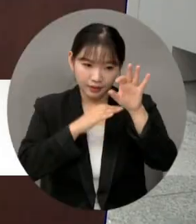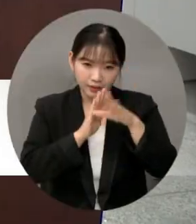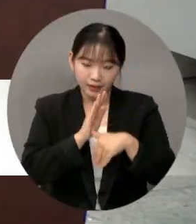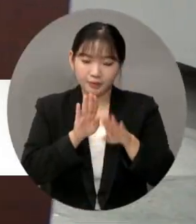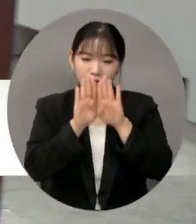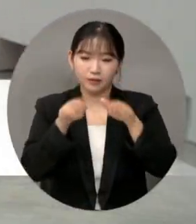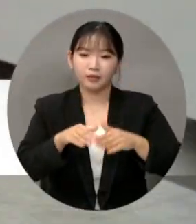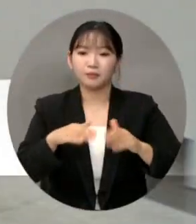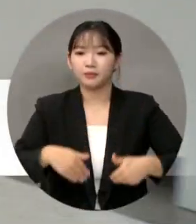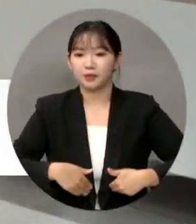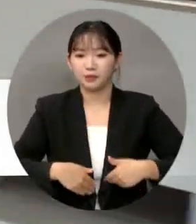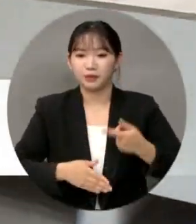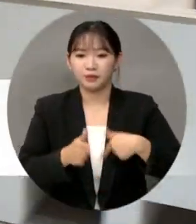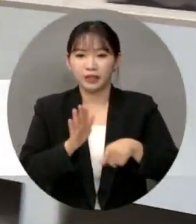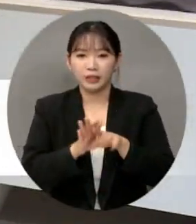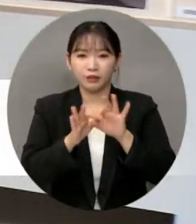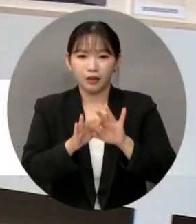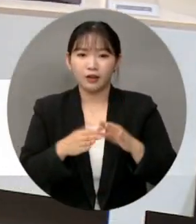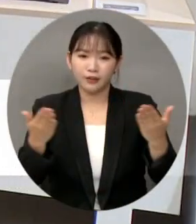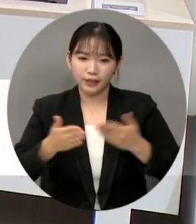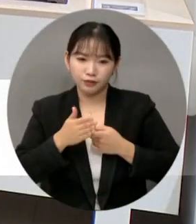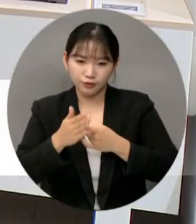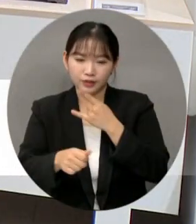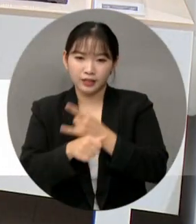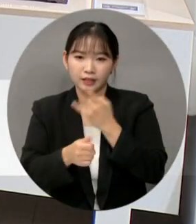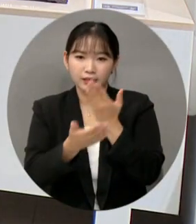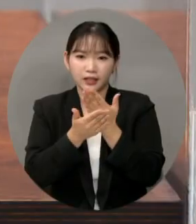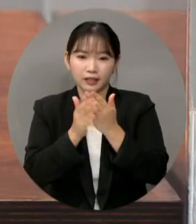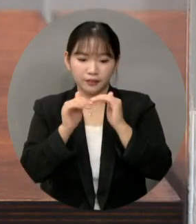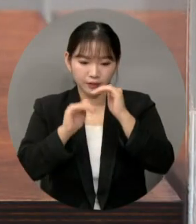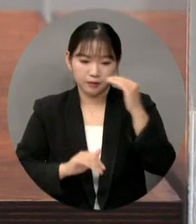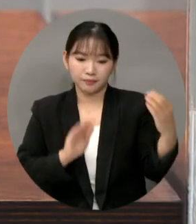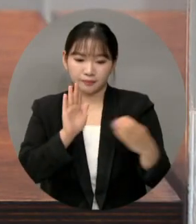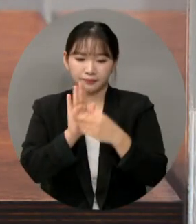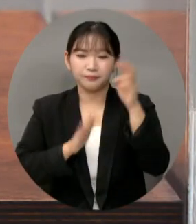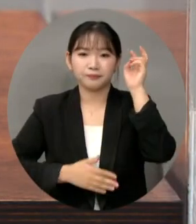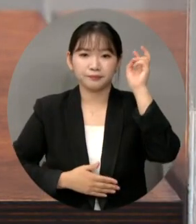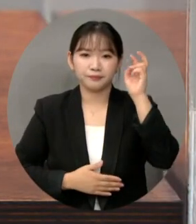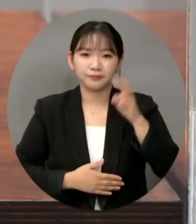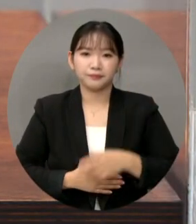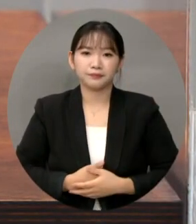필요하다는 점, 이를 위한 관련 용역을 촉구하는 내용도 포함될 것으로 알려졌습니다.